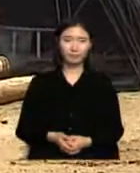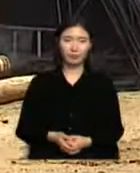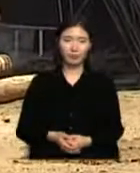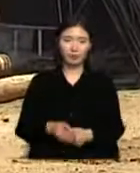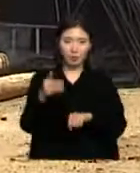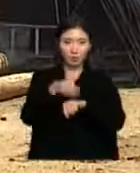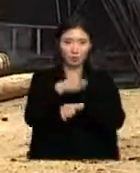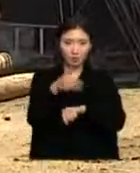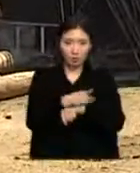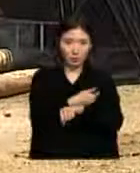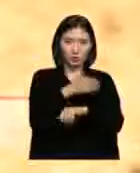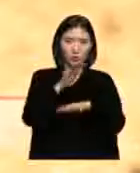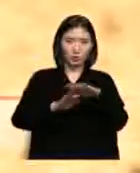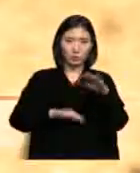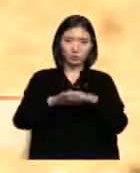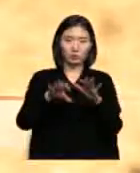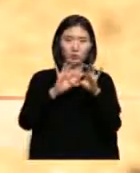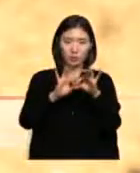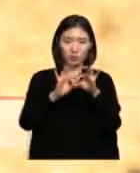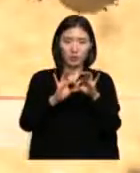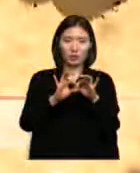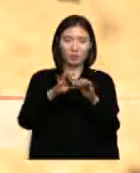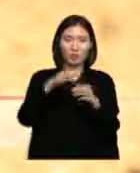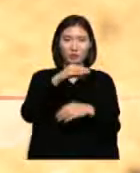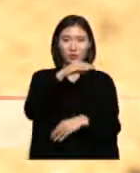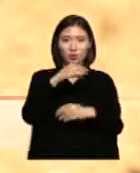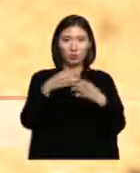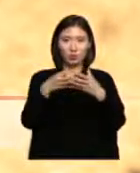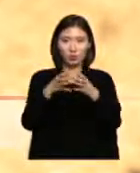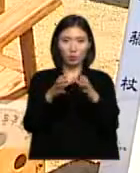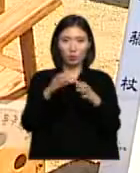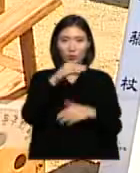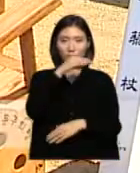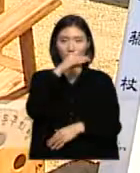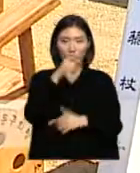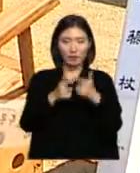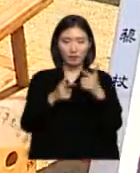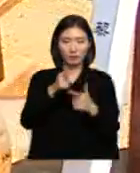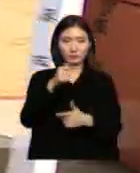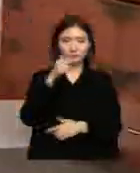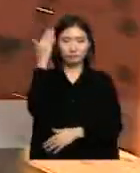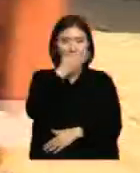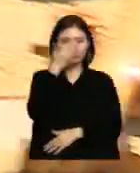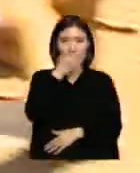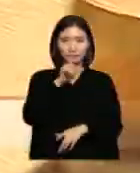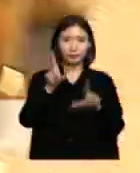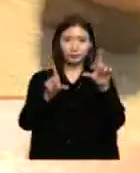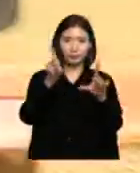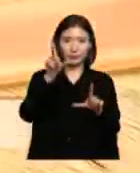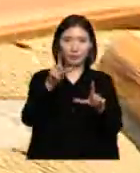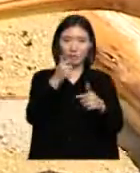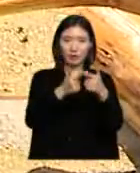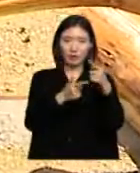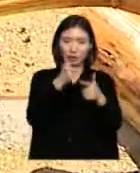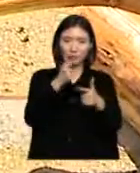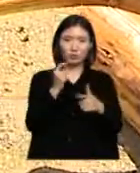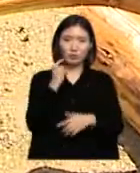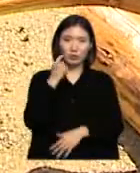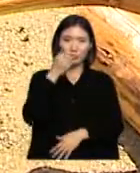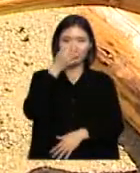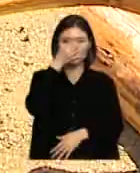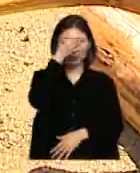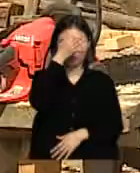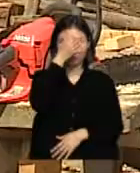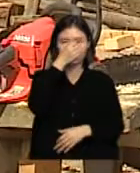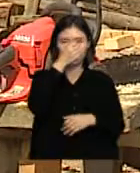목수의 손길을 거친 통나무가 매끄러운 모습을 드러냅니다. 한쪽에는 나무로 만든 공예품들이 전시돼